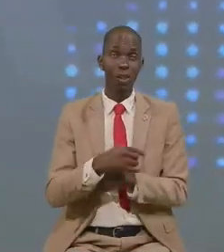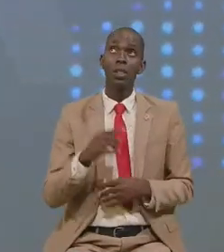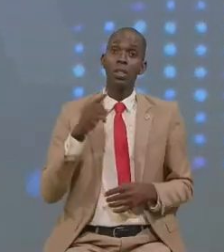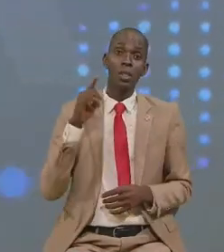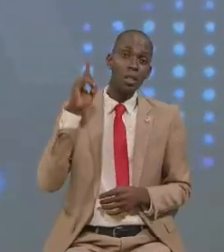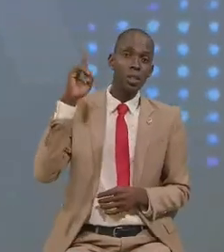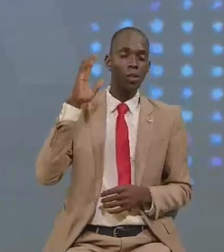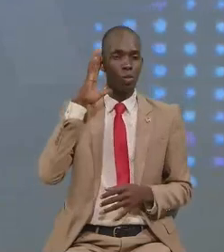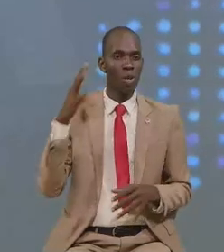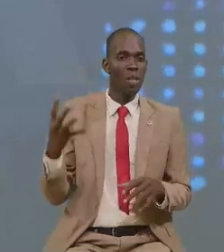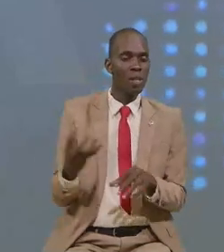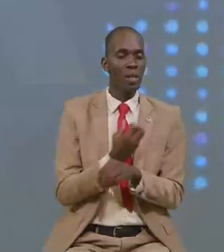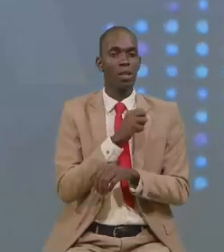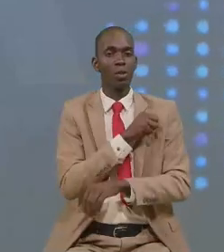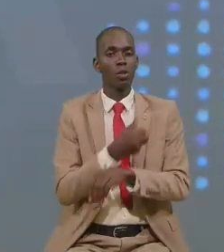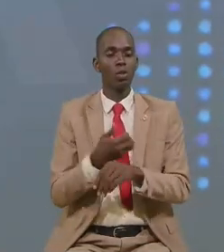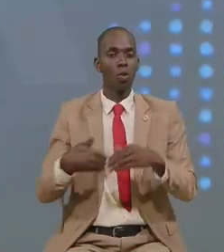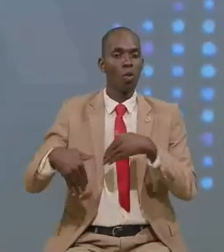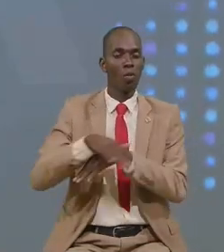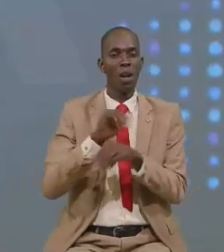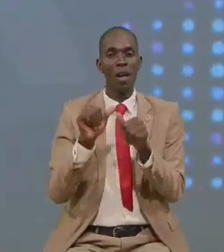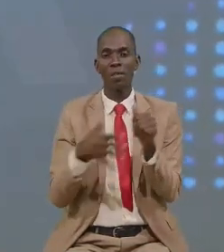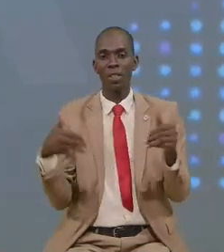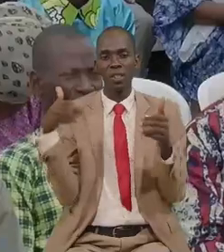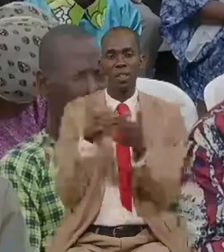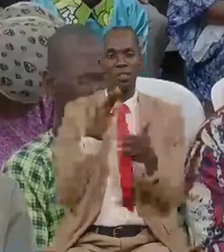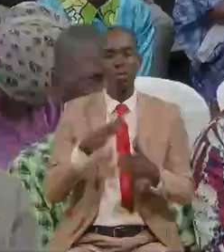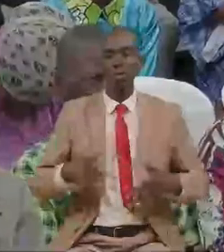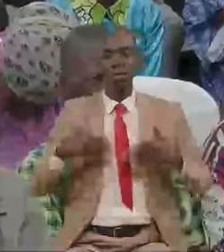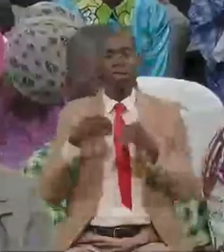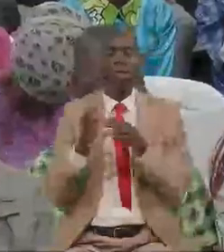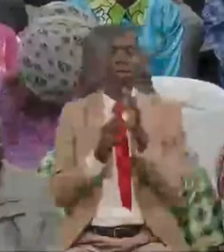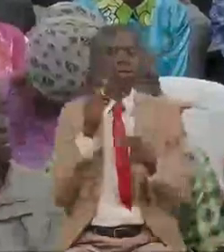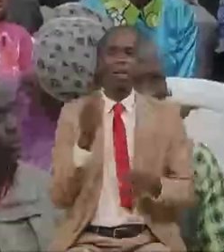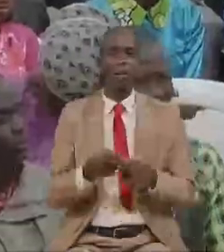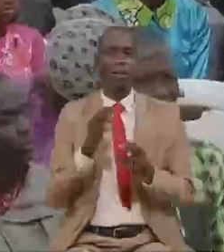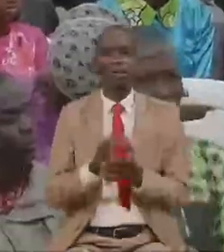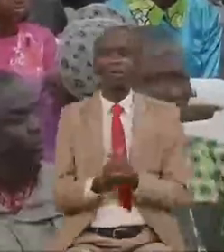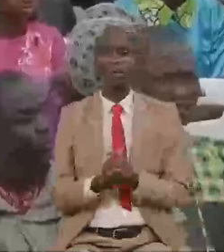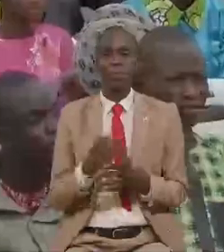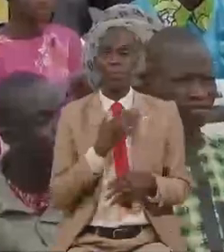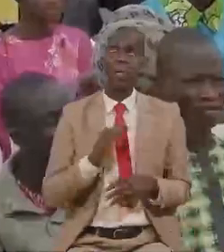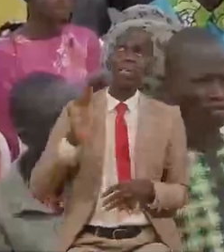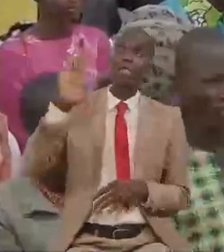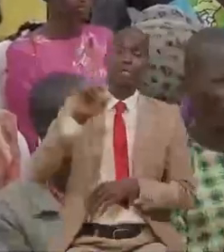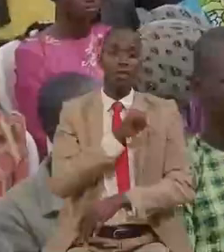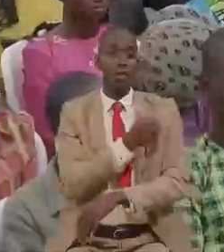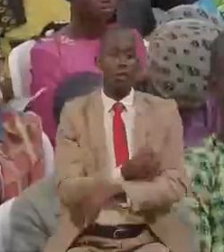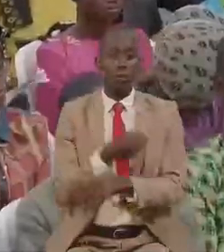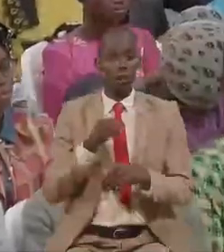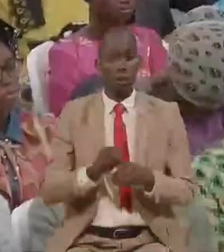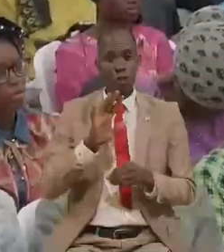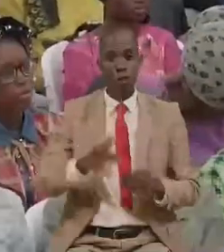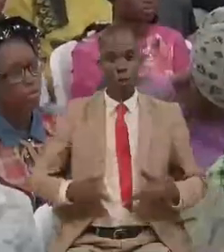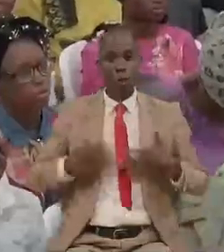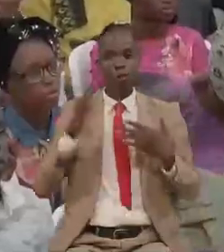sur toute chose contre ta vie au nom de Jésus. et son autorité dans sa vie va porter